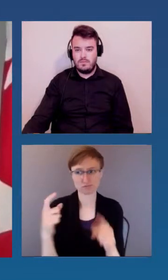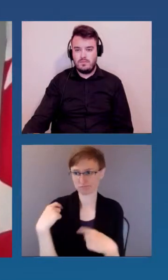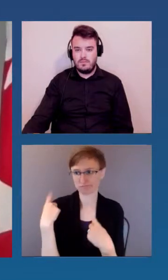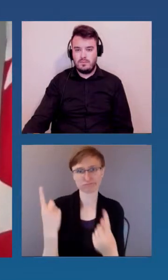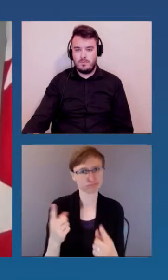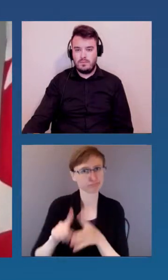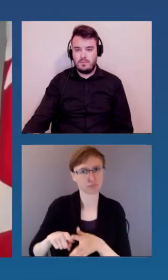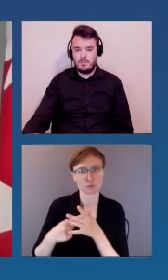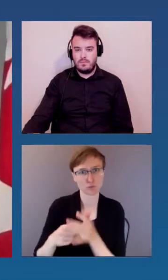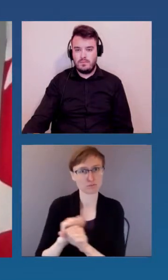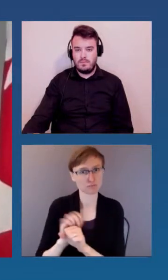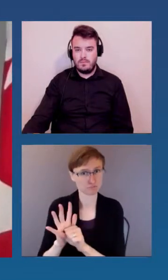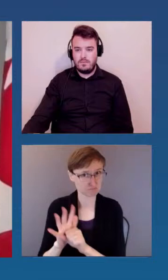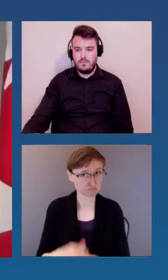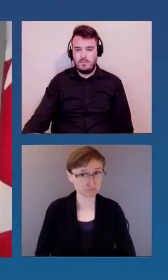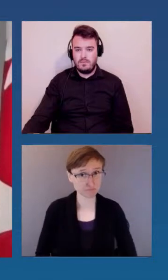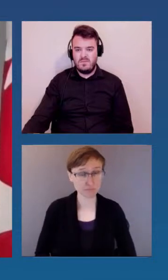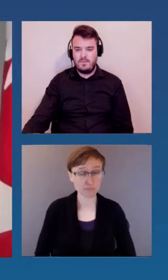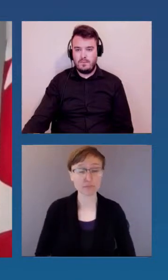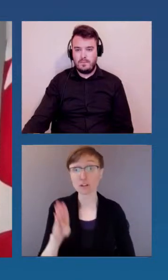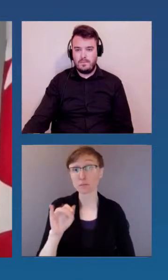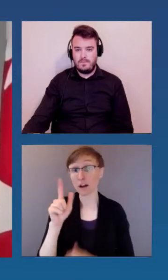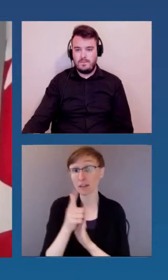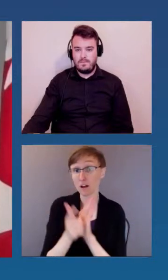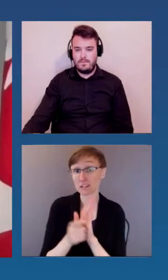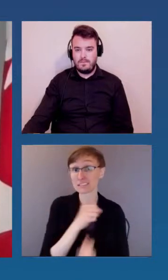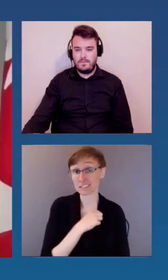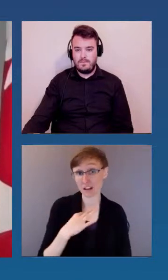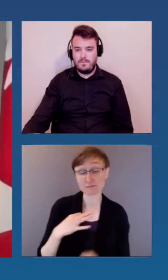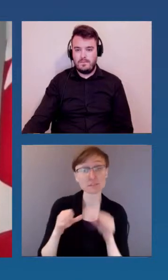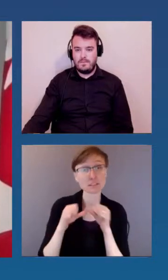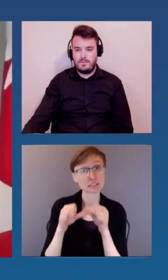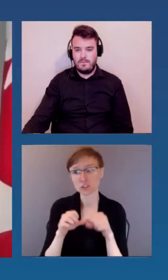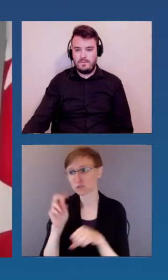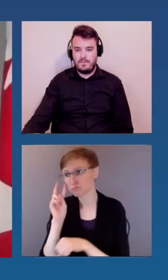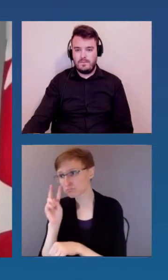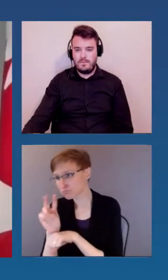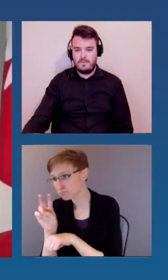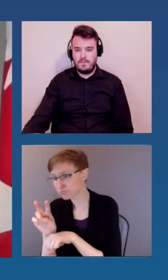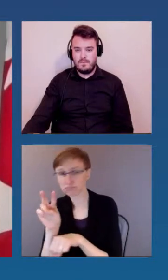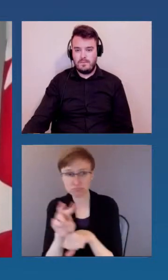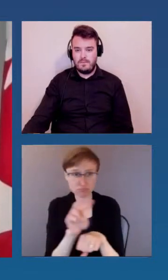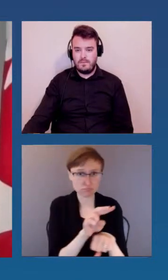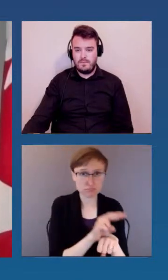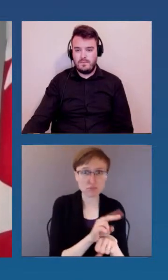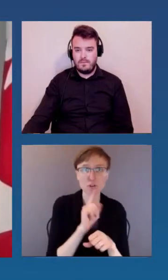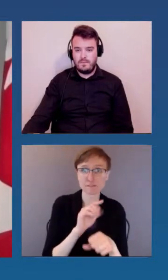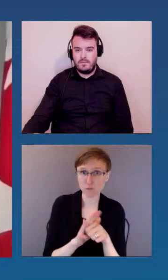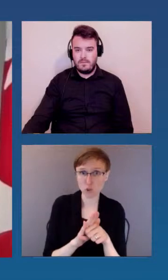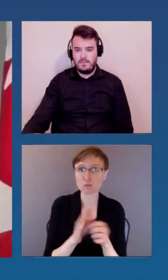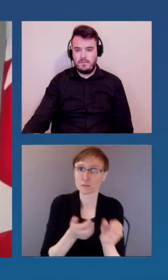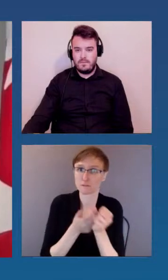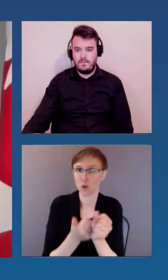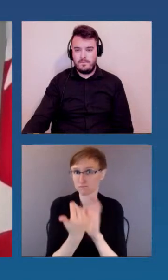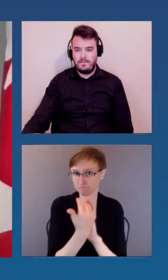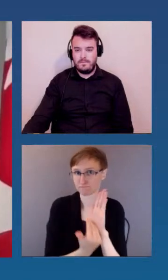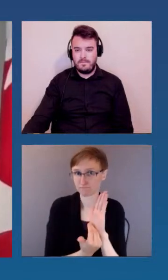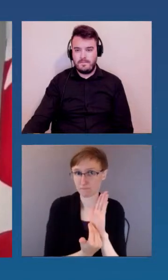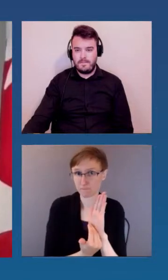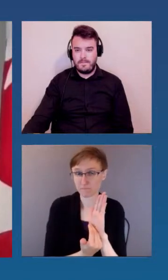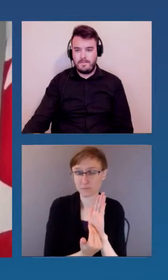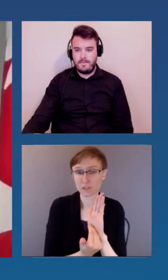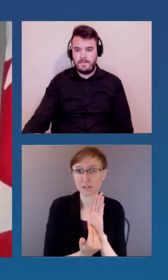pour faire en sorte que la rentrée scolaire se déroule de manière sécuritaire. It is essential that every student in